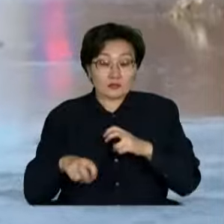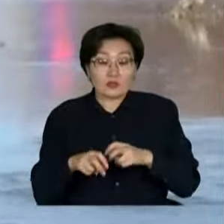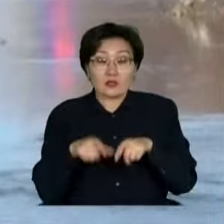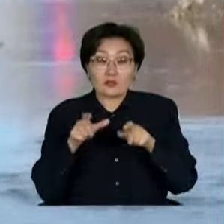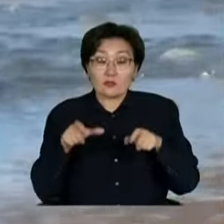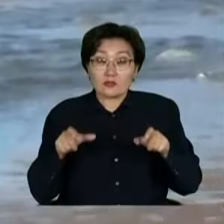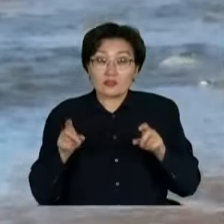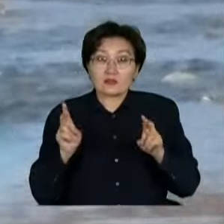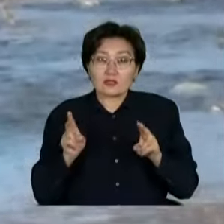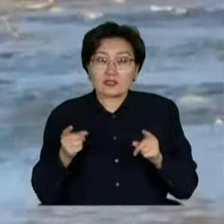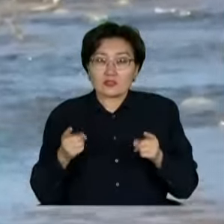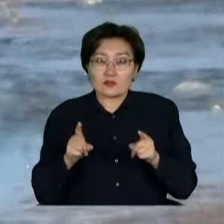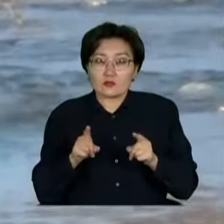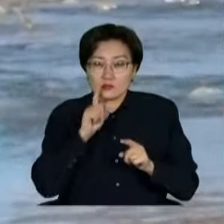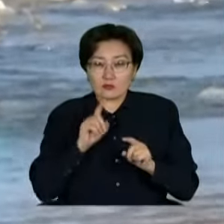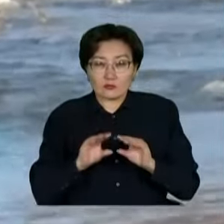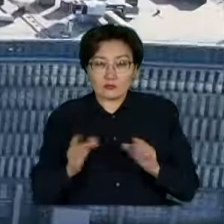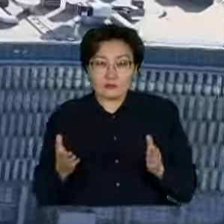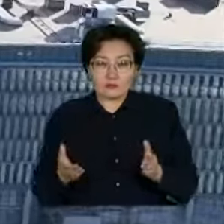басқандарға неге көз жұма қараған?